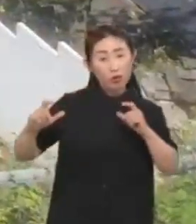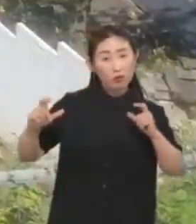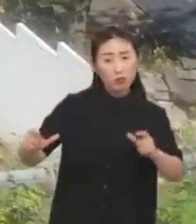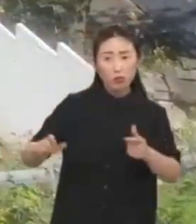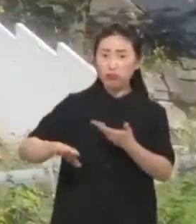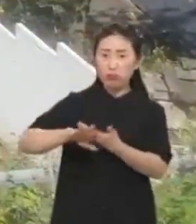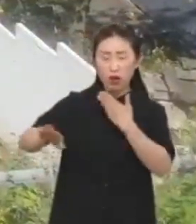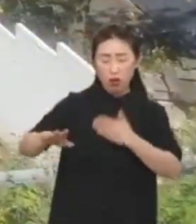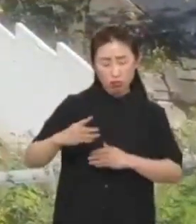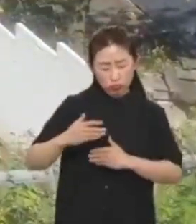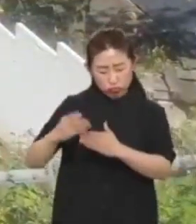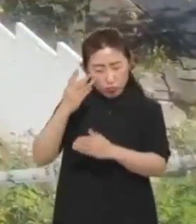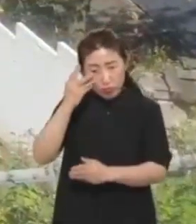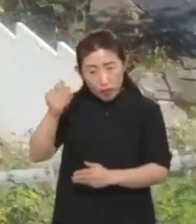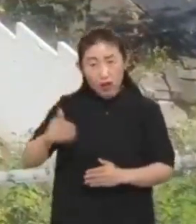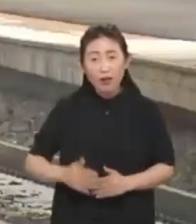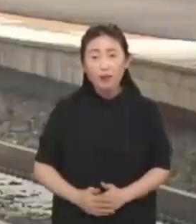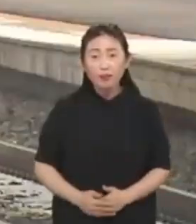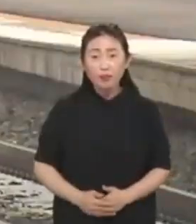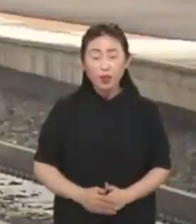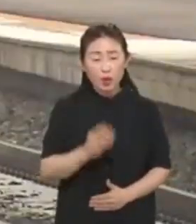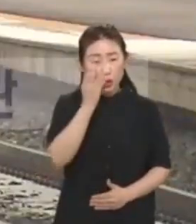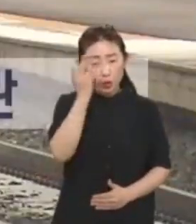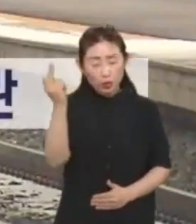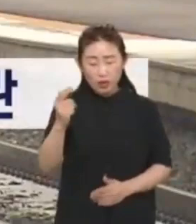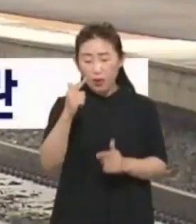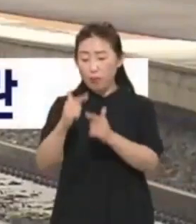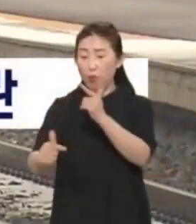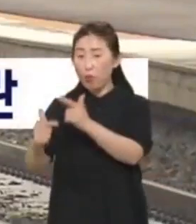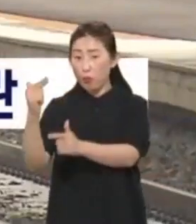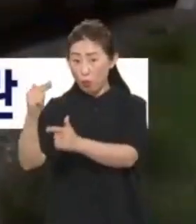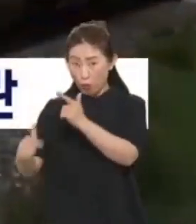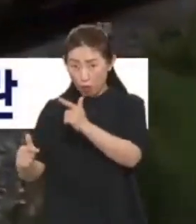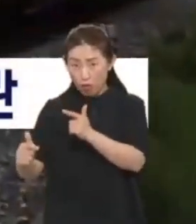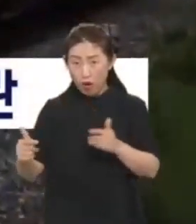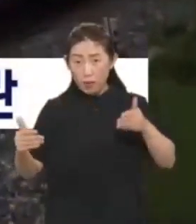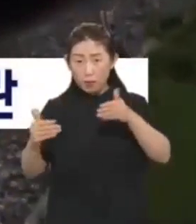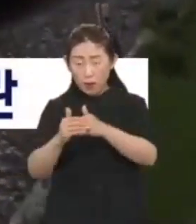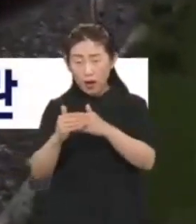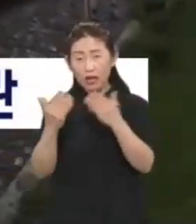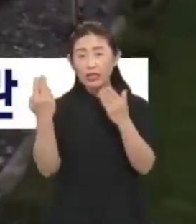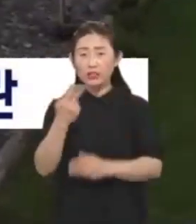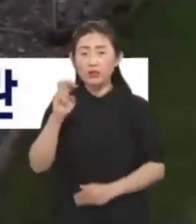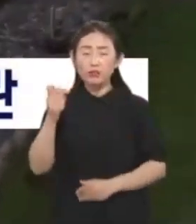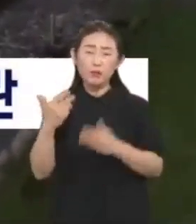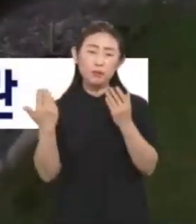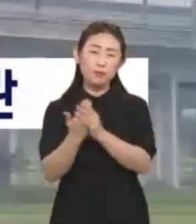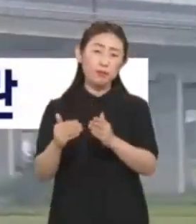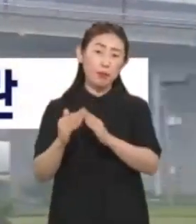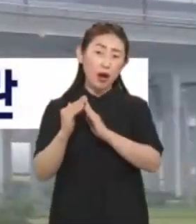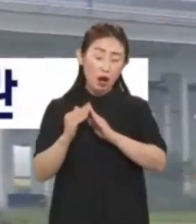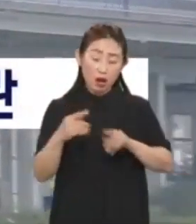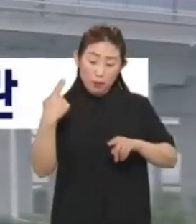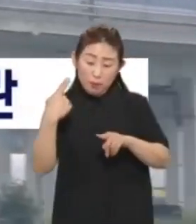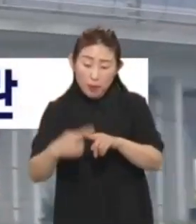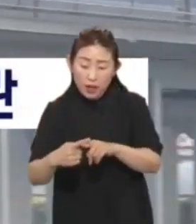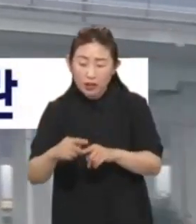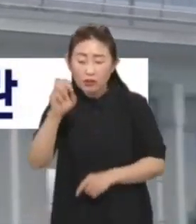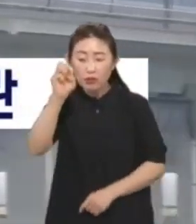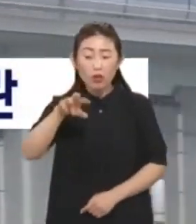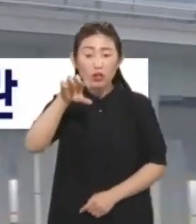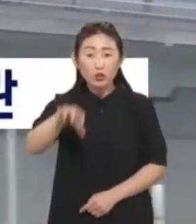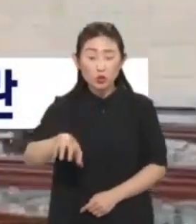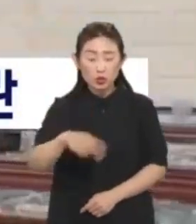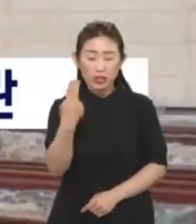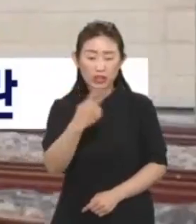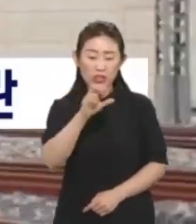일사천리입니다. KTX 호남선 용산에서 목포 구간의 완공 시기는 2027년으로 중간 기착지인